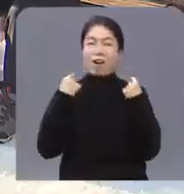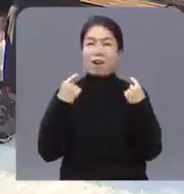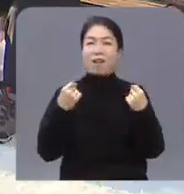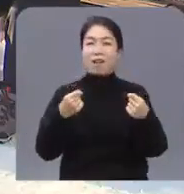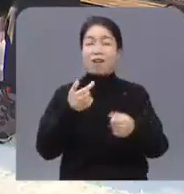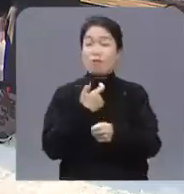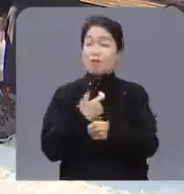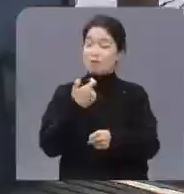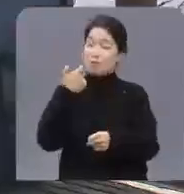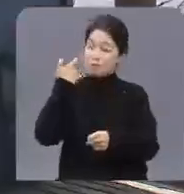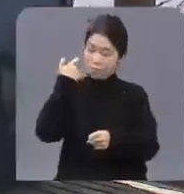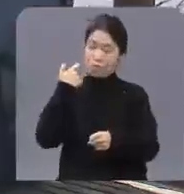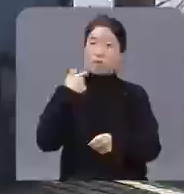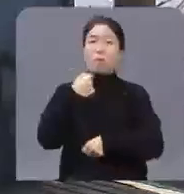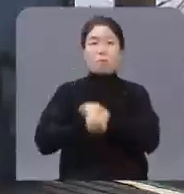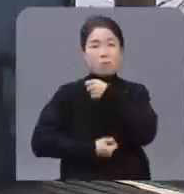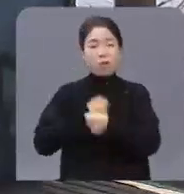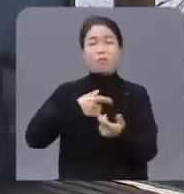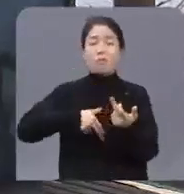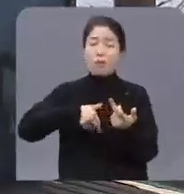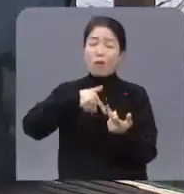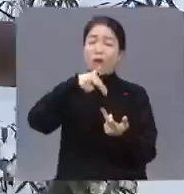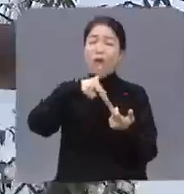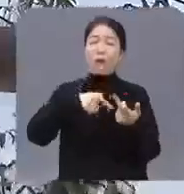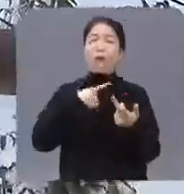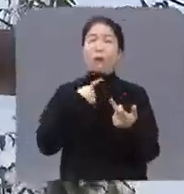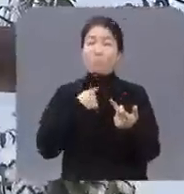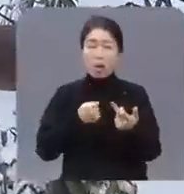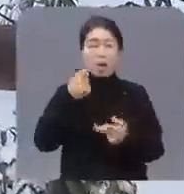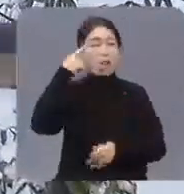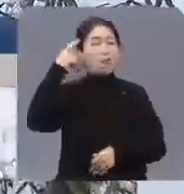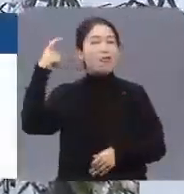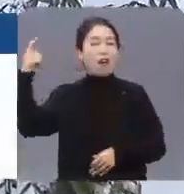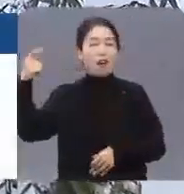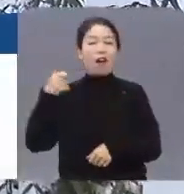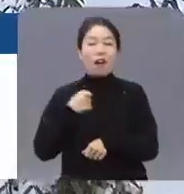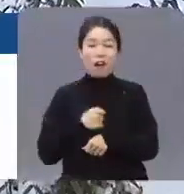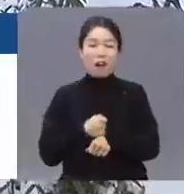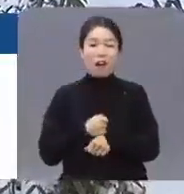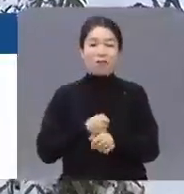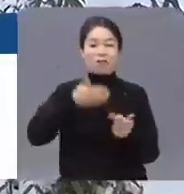정상을 자유롭게 오르던 추억도 되새깁니다 추상천리도